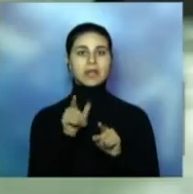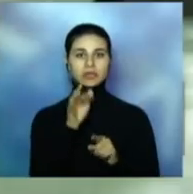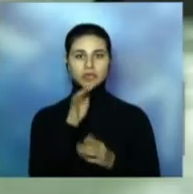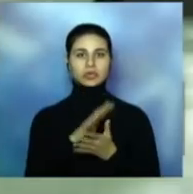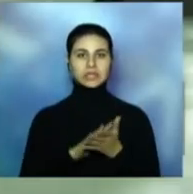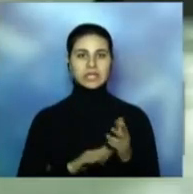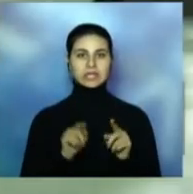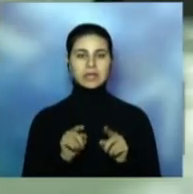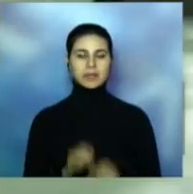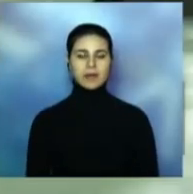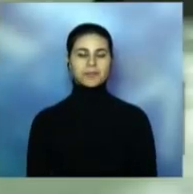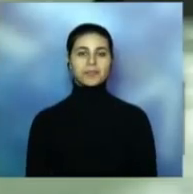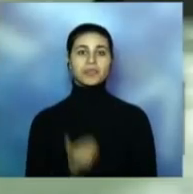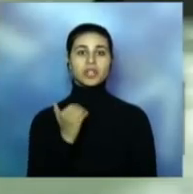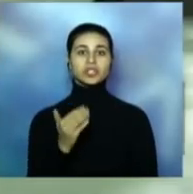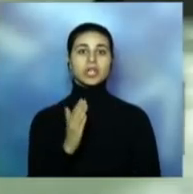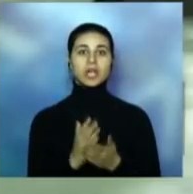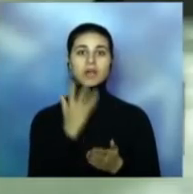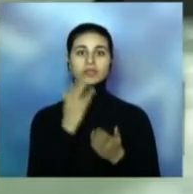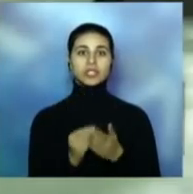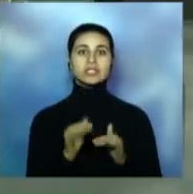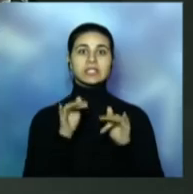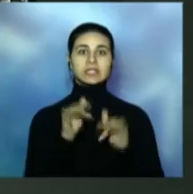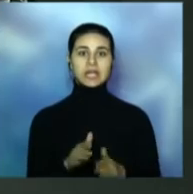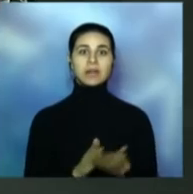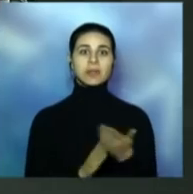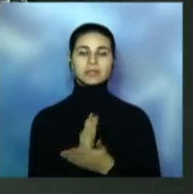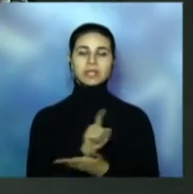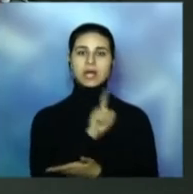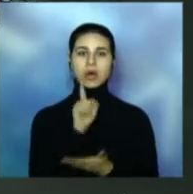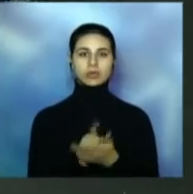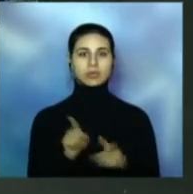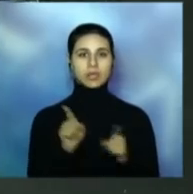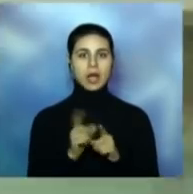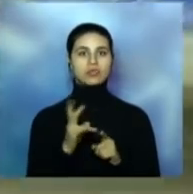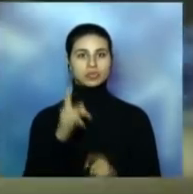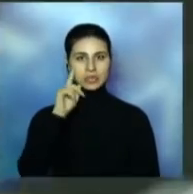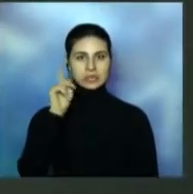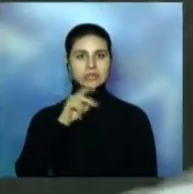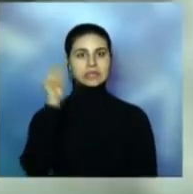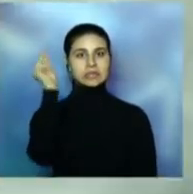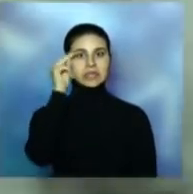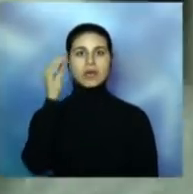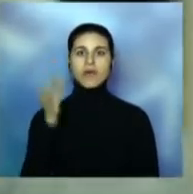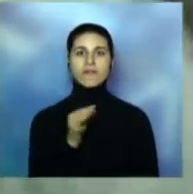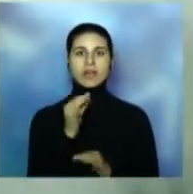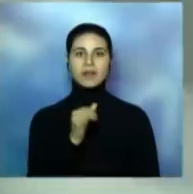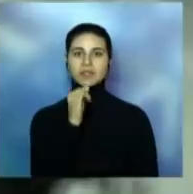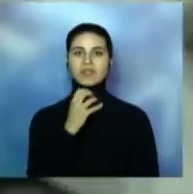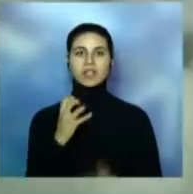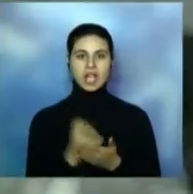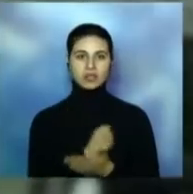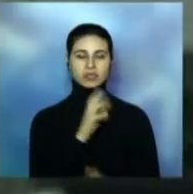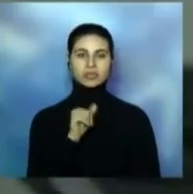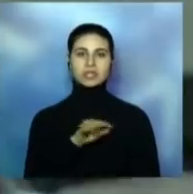შენ გაქვს შენი საქმე, შენ გაქვს შენი მიზანი და აუცილებლად ამ საქმეს ისე უნდა დაეუფლო, რომ ვერავინ ვერ გაჯობოს